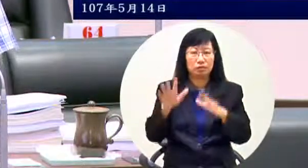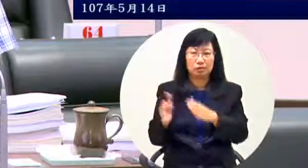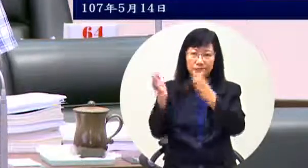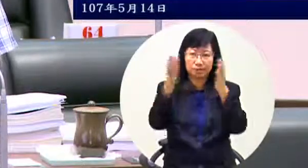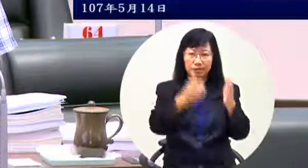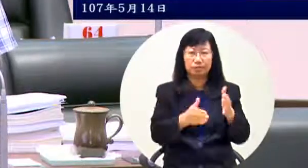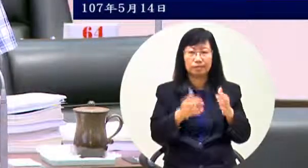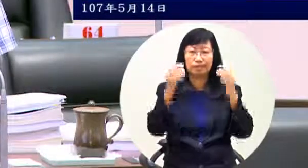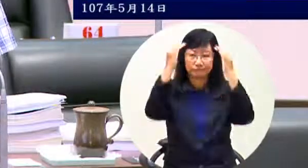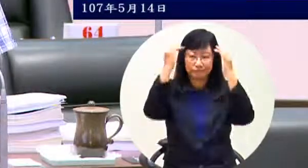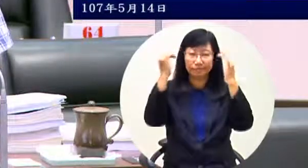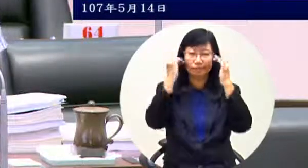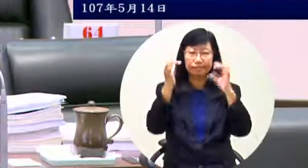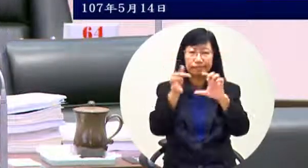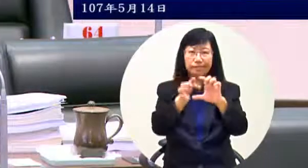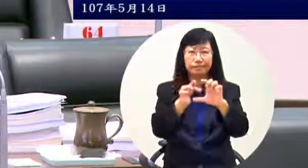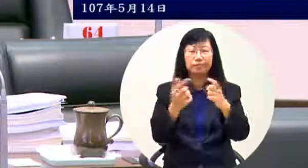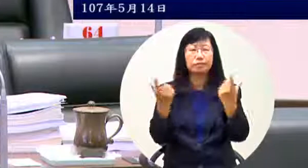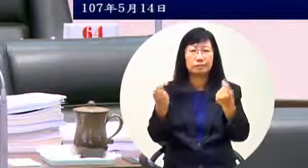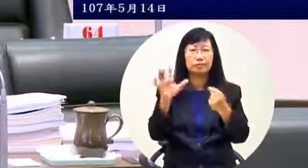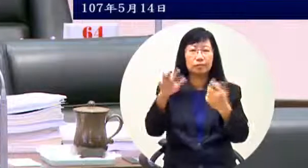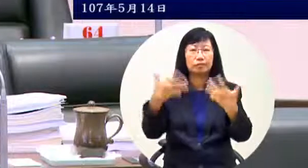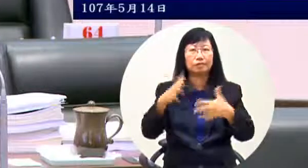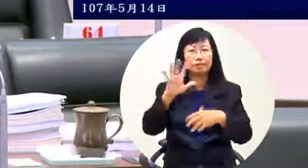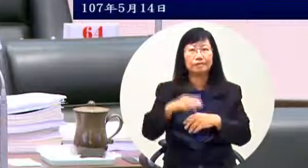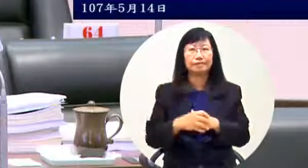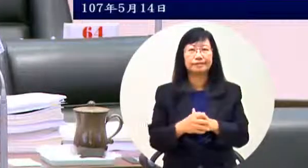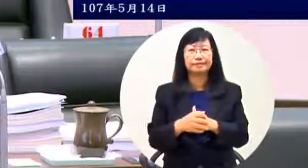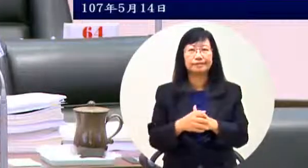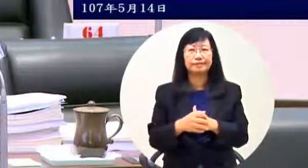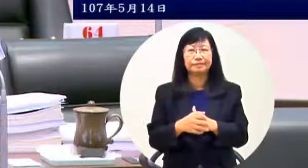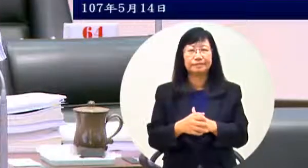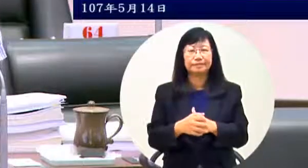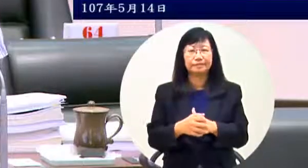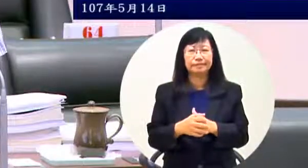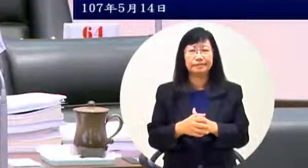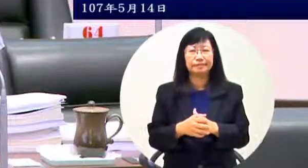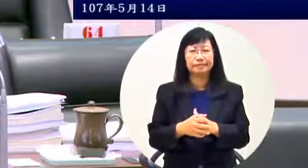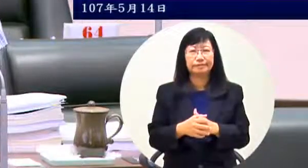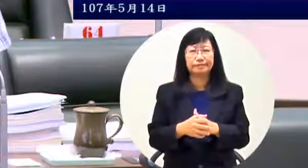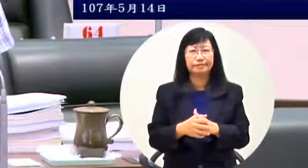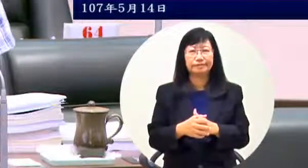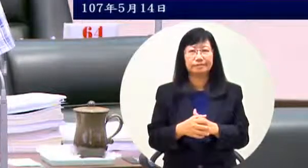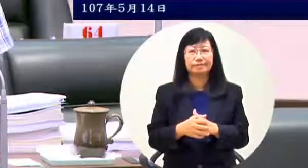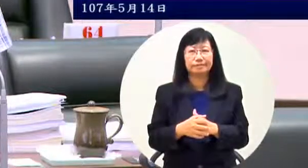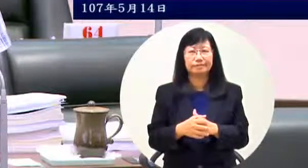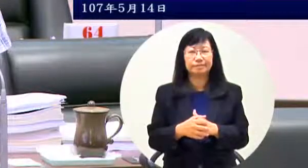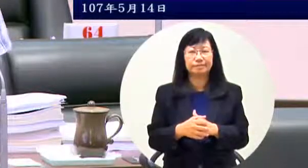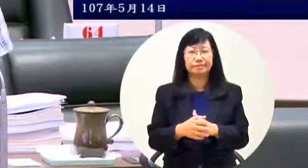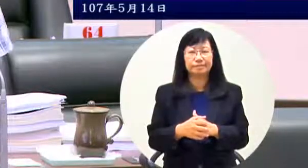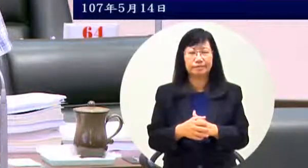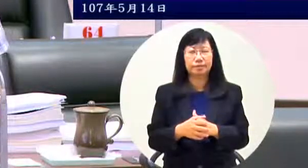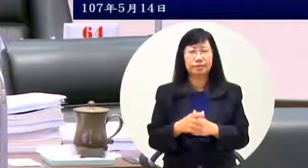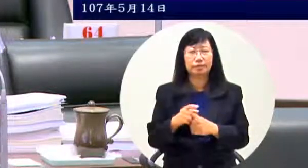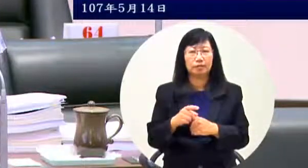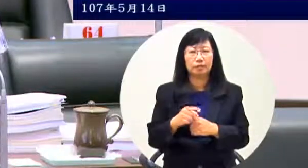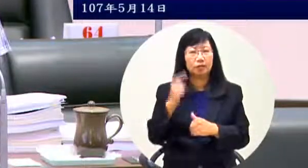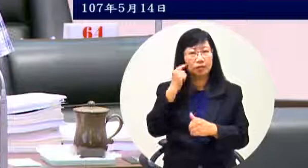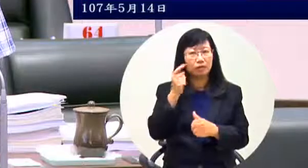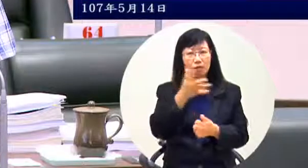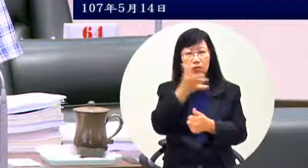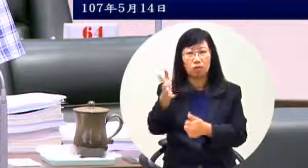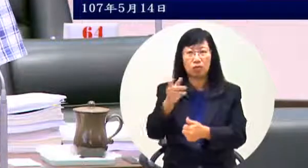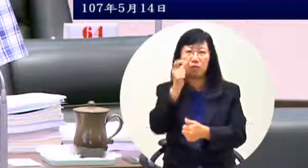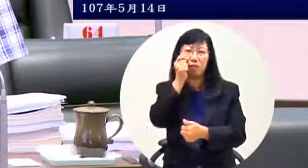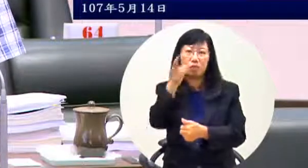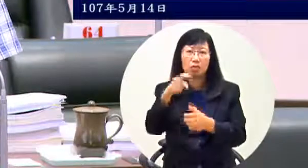有相同的问题，所以我想要等家，你们所领的薪水，也就是耳俸耳禄，都是